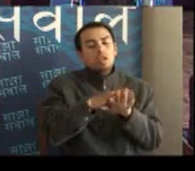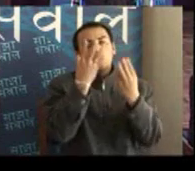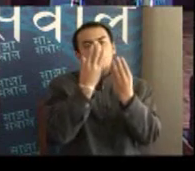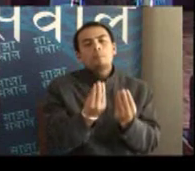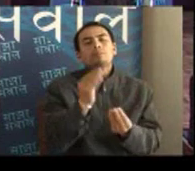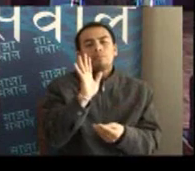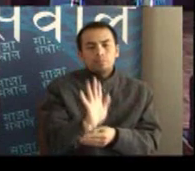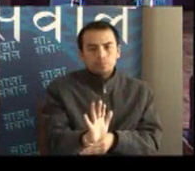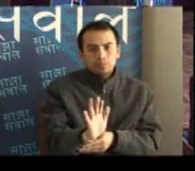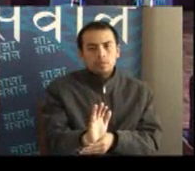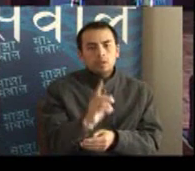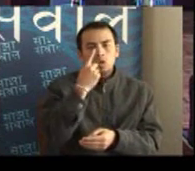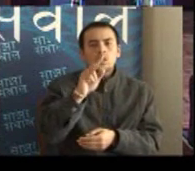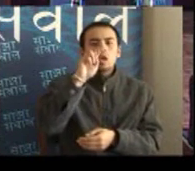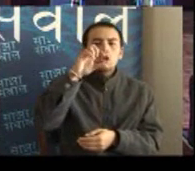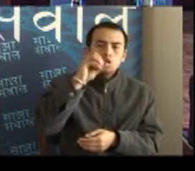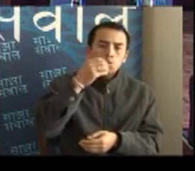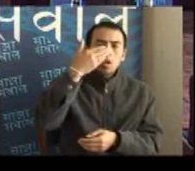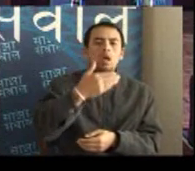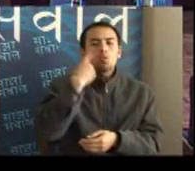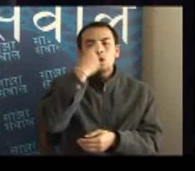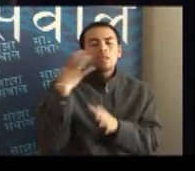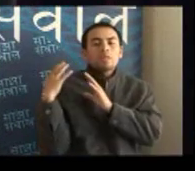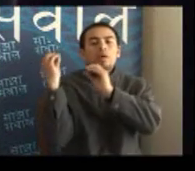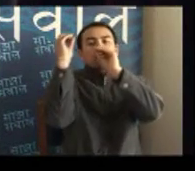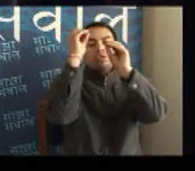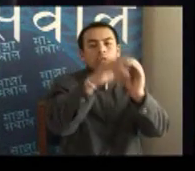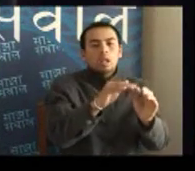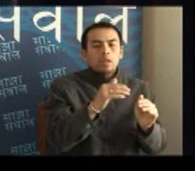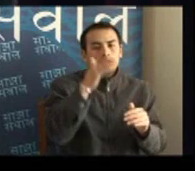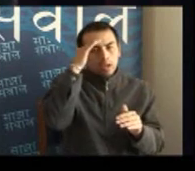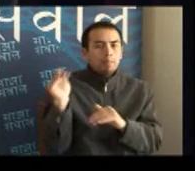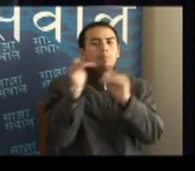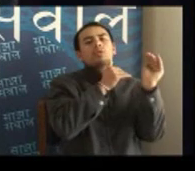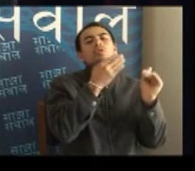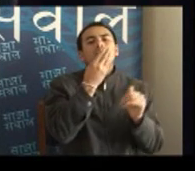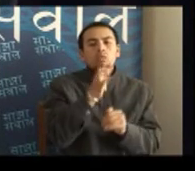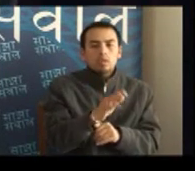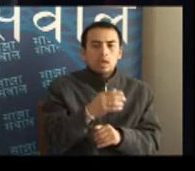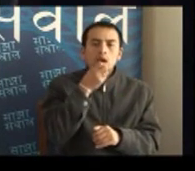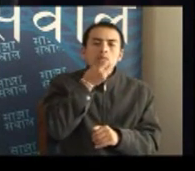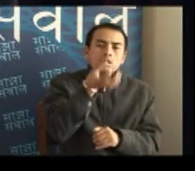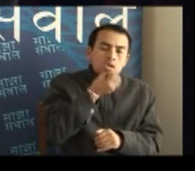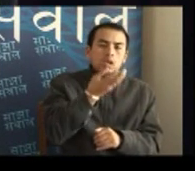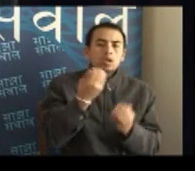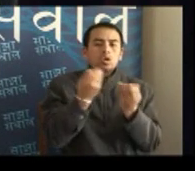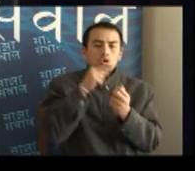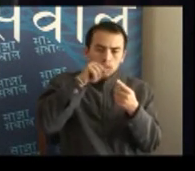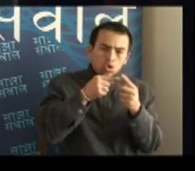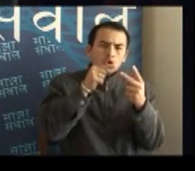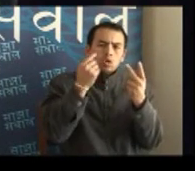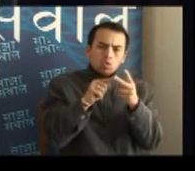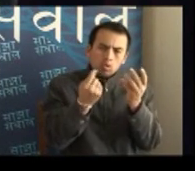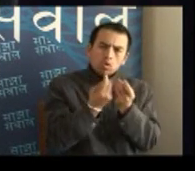अत्यन्तै कम छन् र एउटा एनजिओलाई अथवा अरू कसैलाई जिम्मेवारी दिएर पन्छिएको हुन्छ। हामीले एडभोकेसीको नाममा यस्तो गर्नुपर्छ